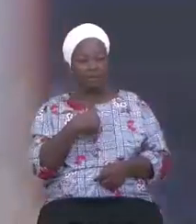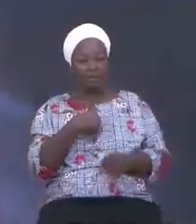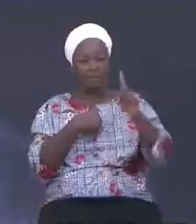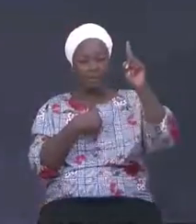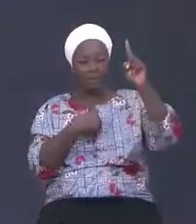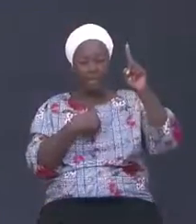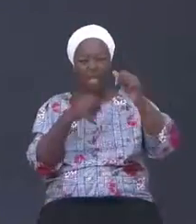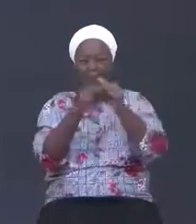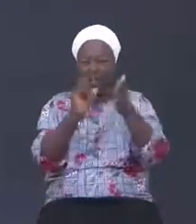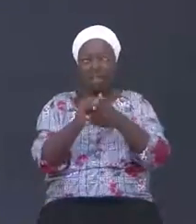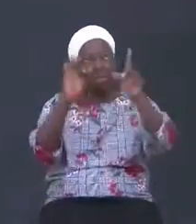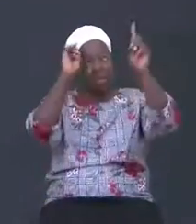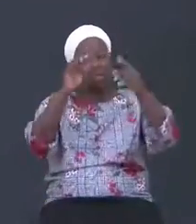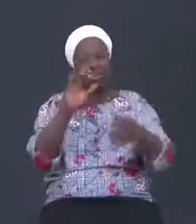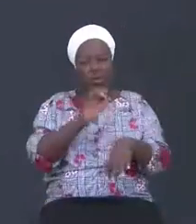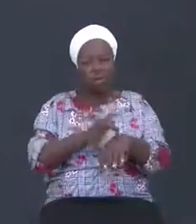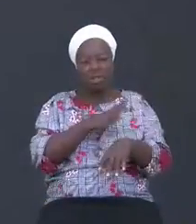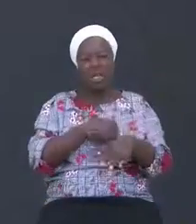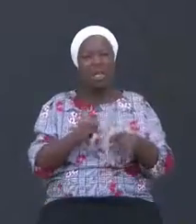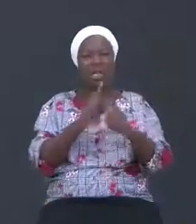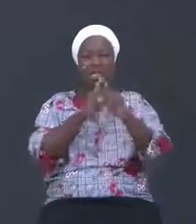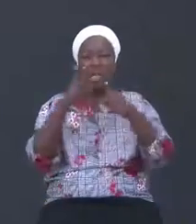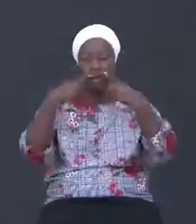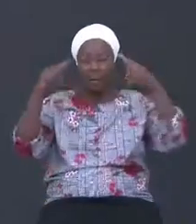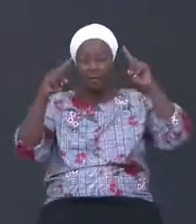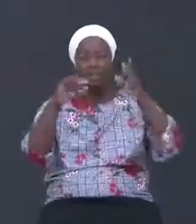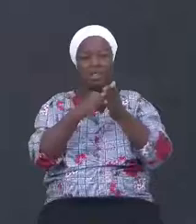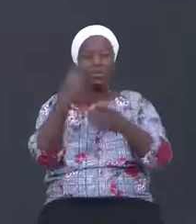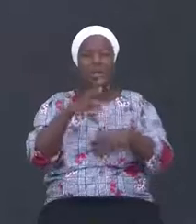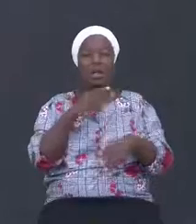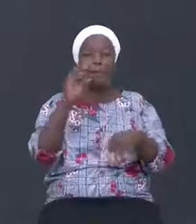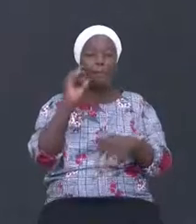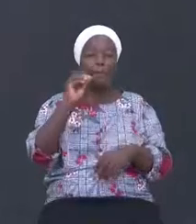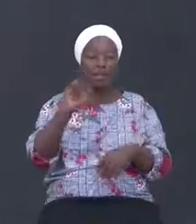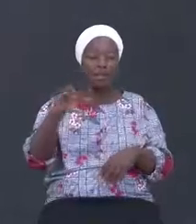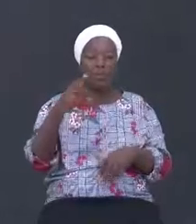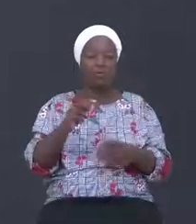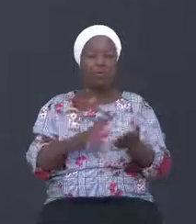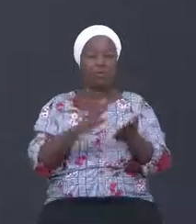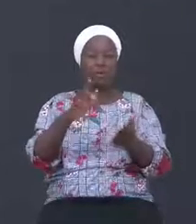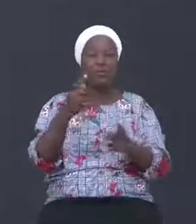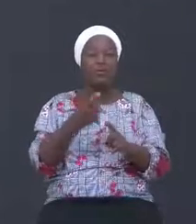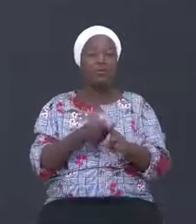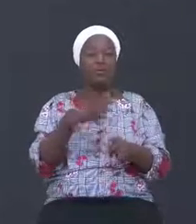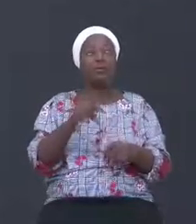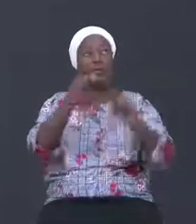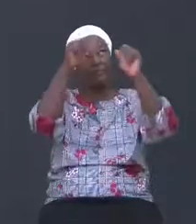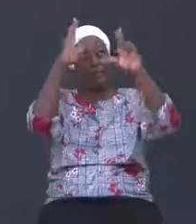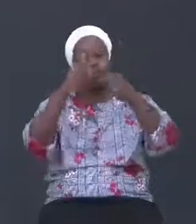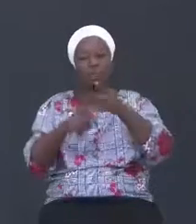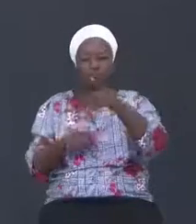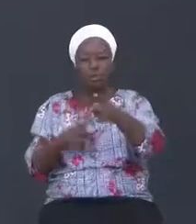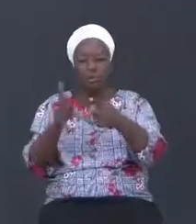tout ce qu'il déclare, était le message venant de la gloire du Père pour toi, pour